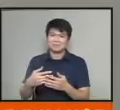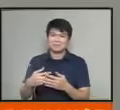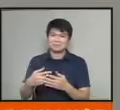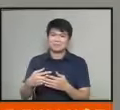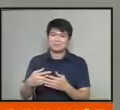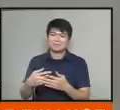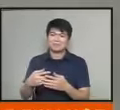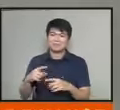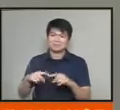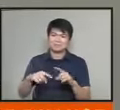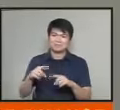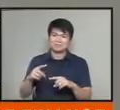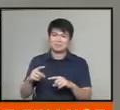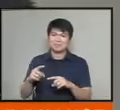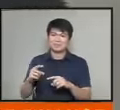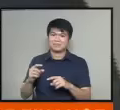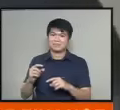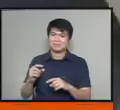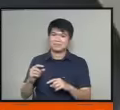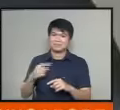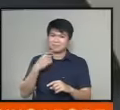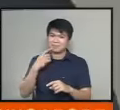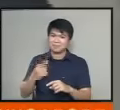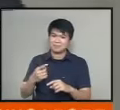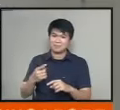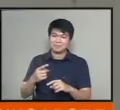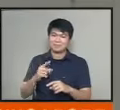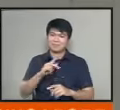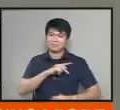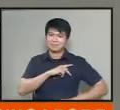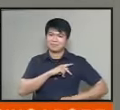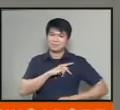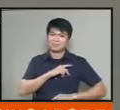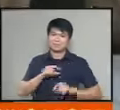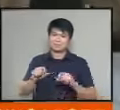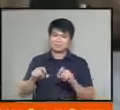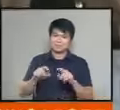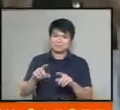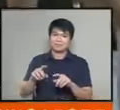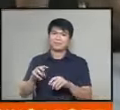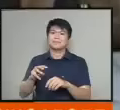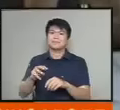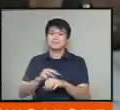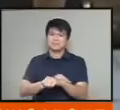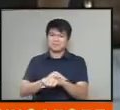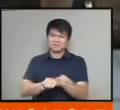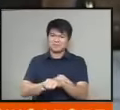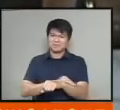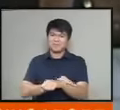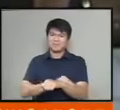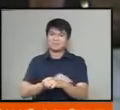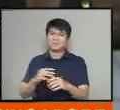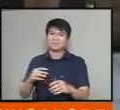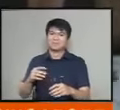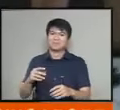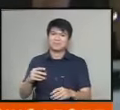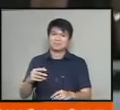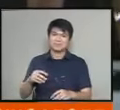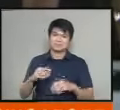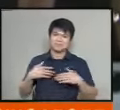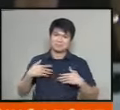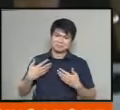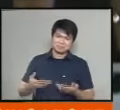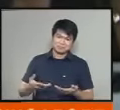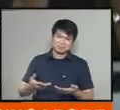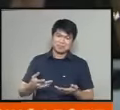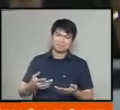pulis tungkol sa pagtutulak ng kush ng rapper sa tuwing may gig siya sa Makati. Itinanggi ito ng rapper pero umamin siyang patuloy rin